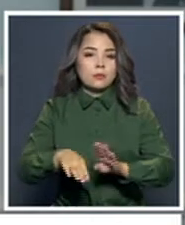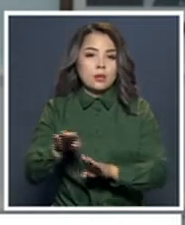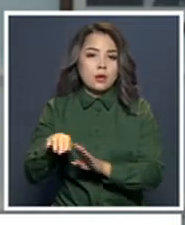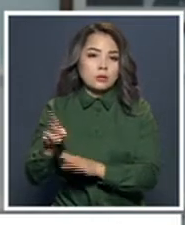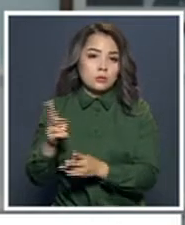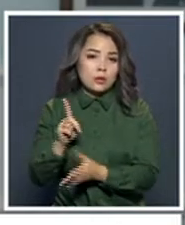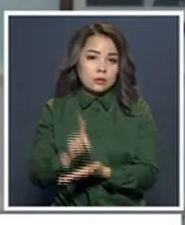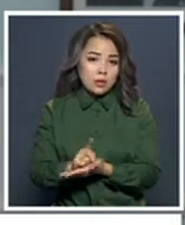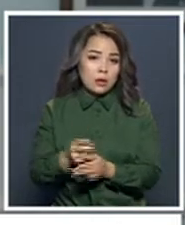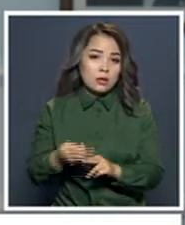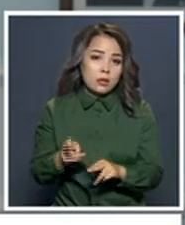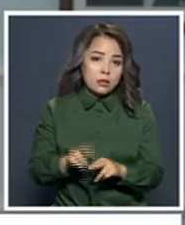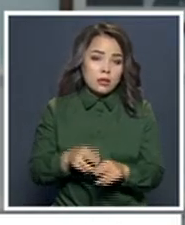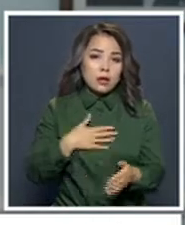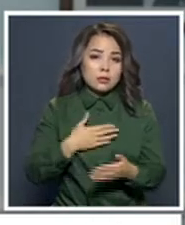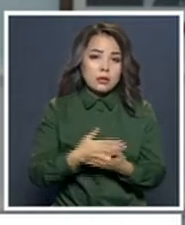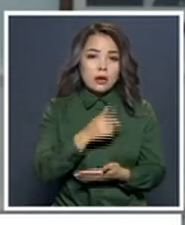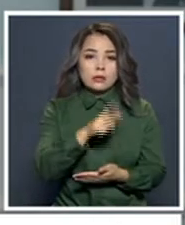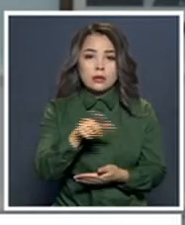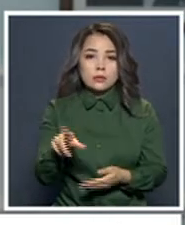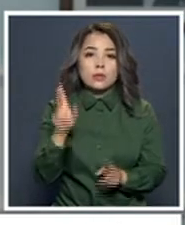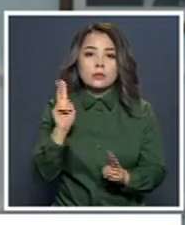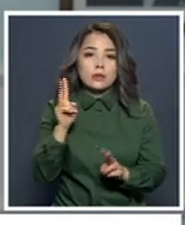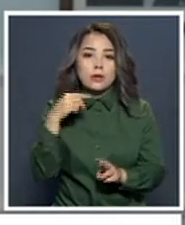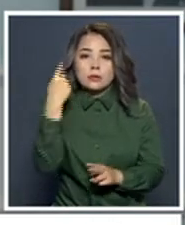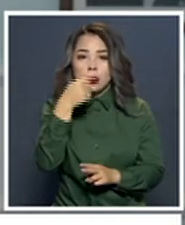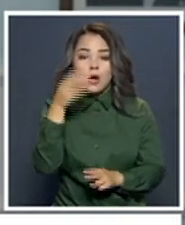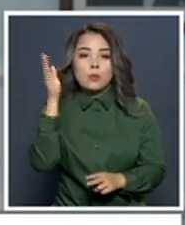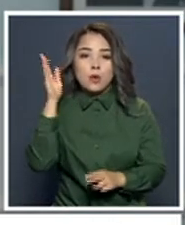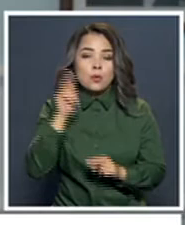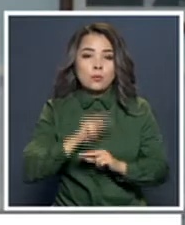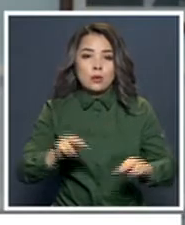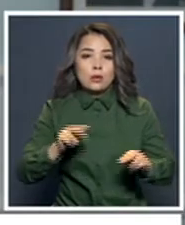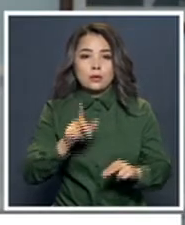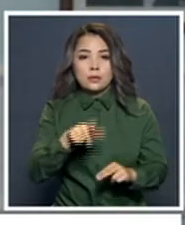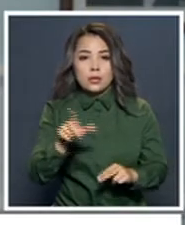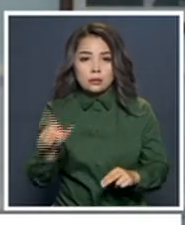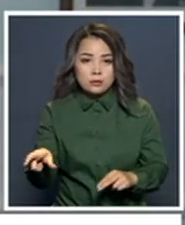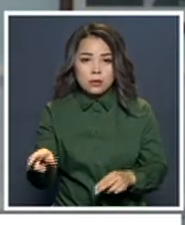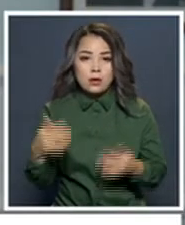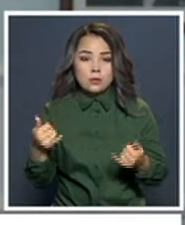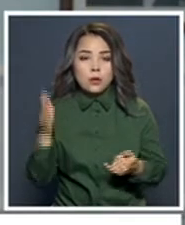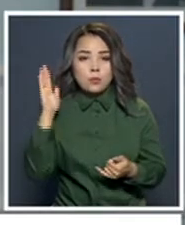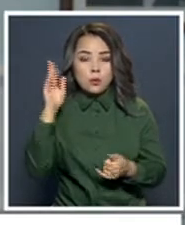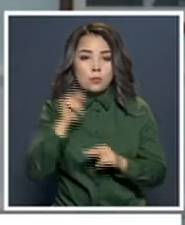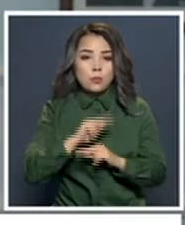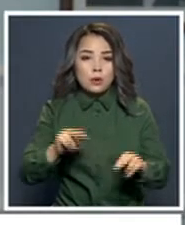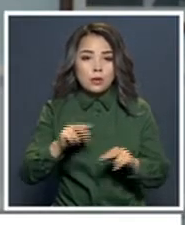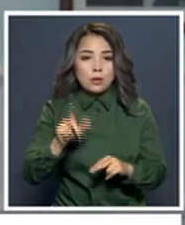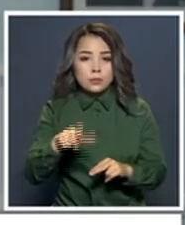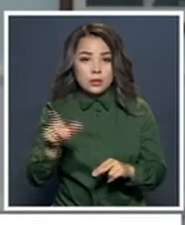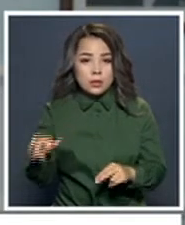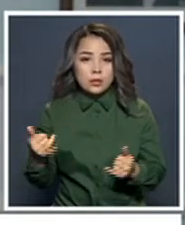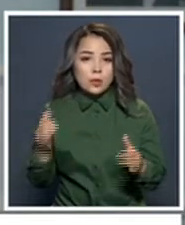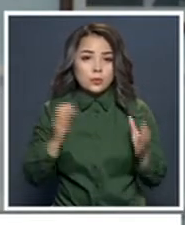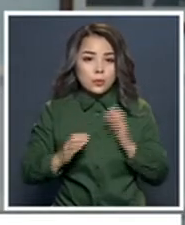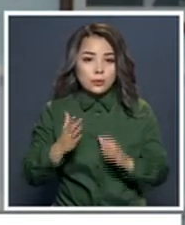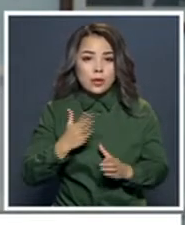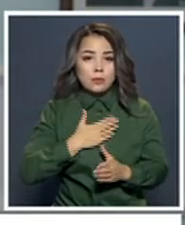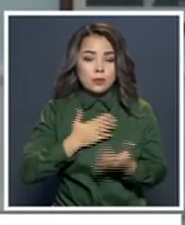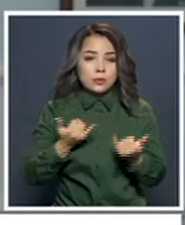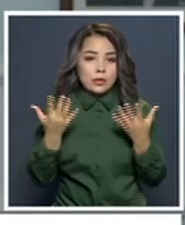енді соған атсалысатын кімдер? Болашақ мұғалімдер. Болашақ мұғалімдер қазіргі біздің